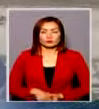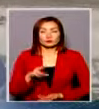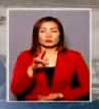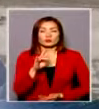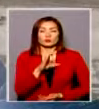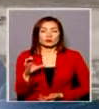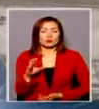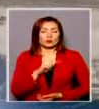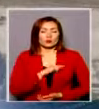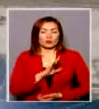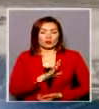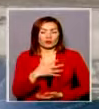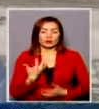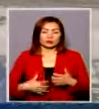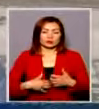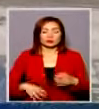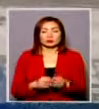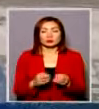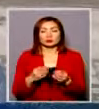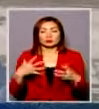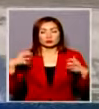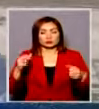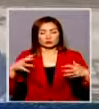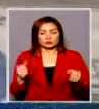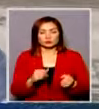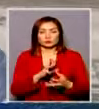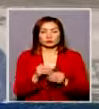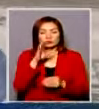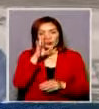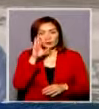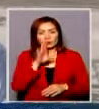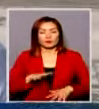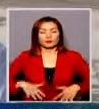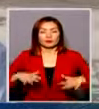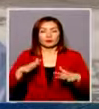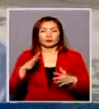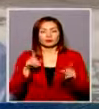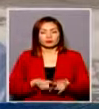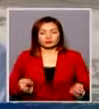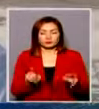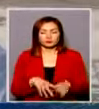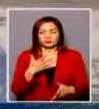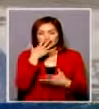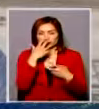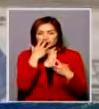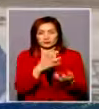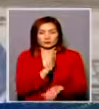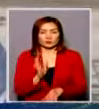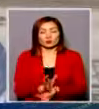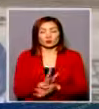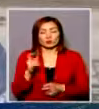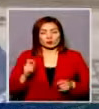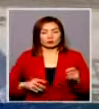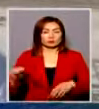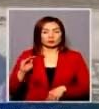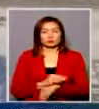КНС в Лесхозе совсем не работает. Почти через день отключается свет, и все вокруг заполняется водой. Мы задыхаемся от запаха грязной воды. Если идет дождь,